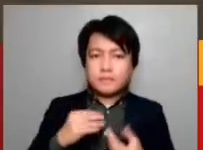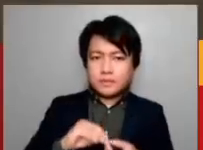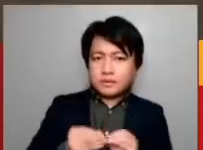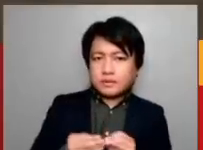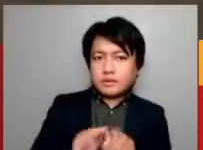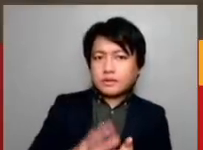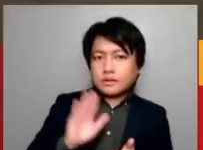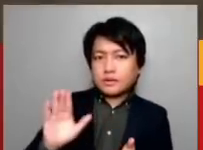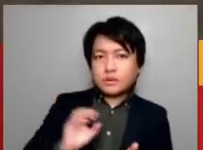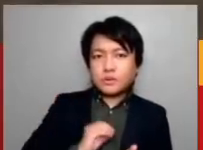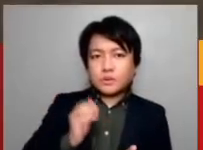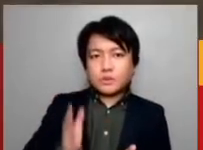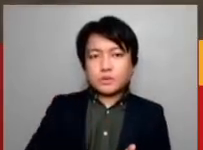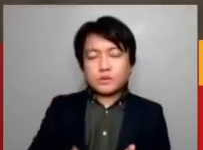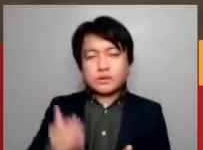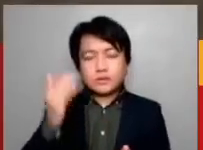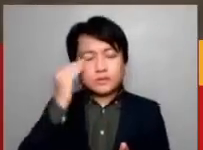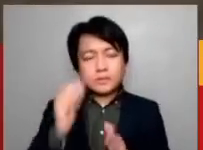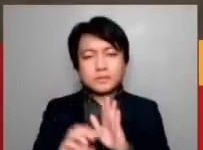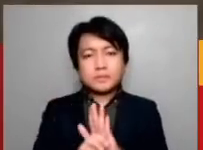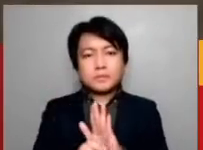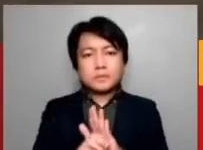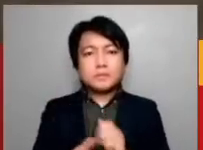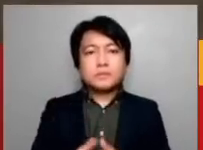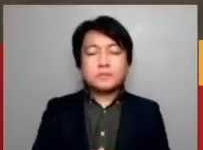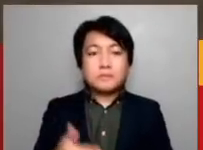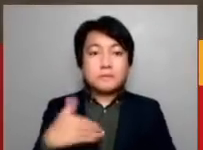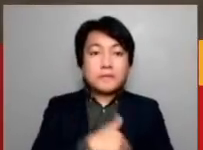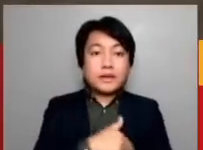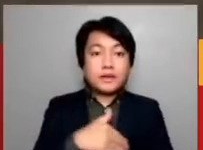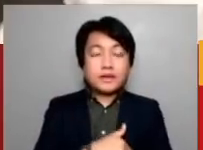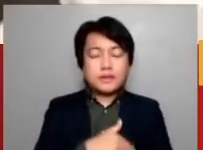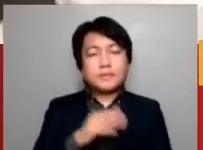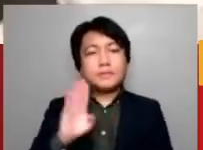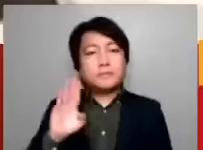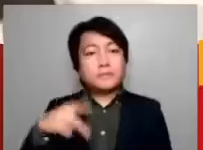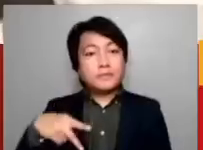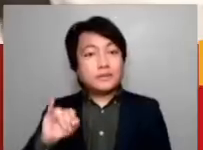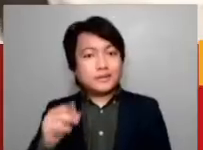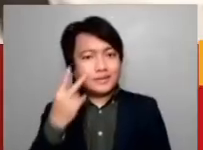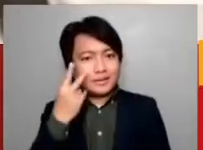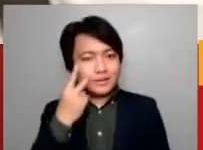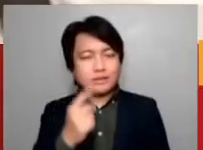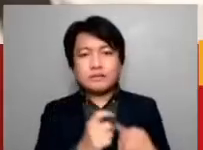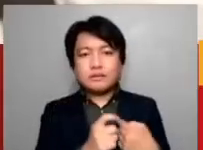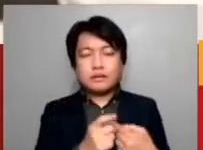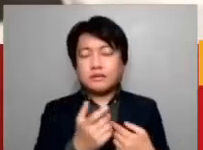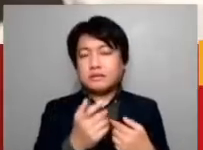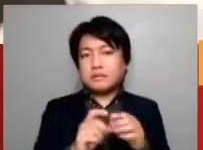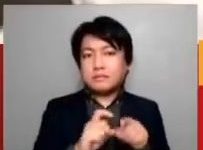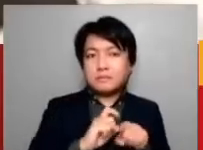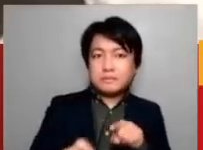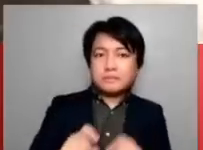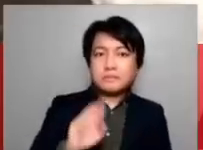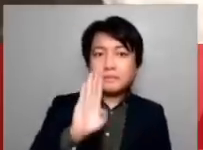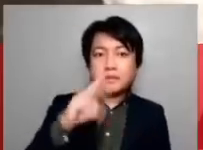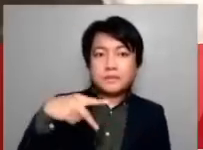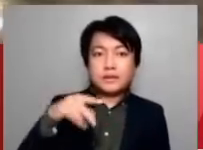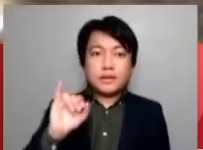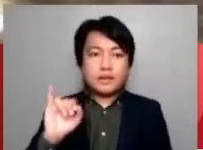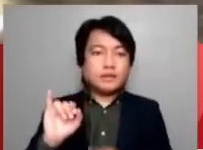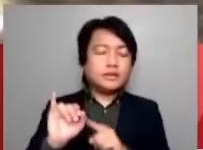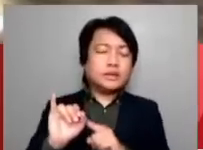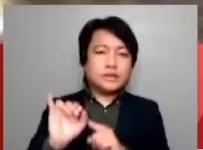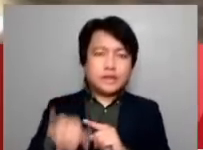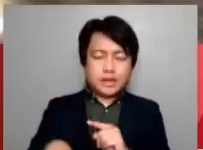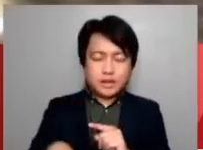mask. Halimbawa, bangko mo, kunyari BPI. Pansinin niyo ang text ng BPI ang nakasulat sa BPI, address. Oh. BPI. Oo. Oh.